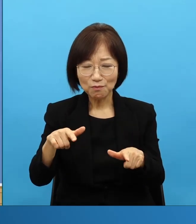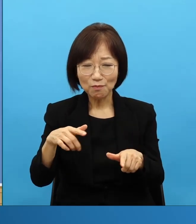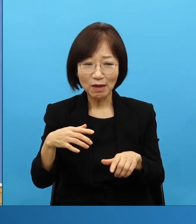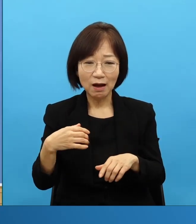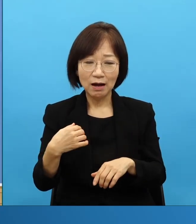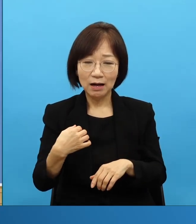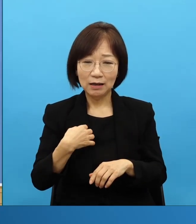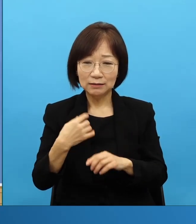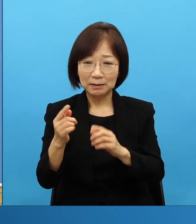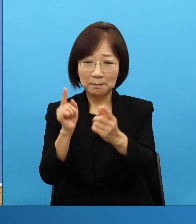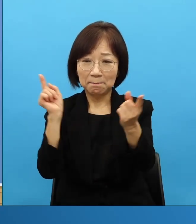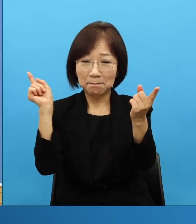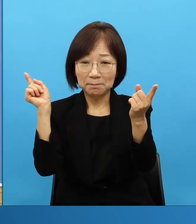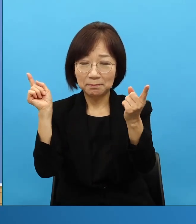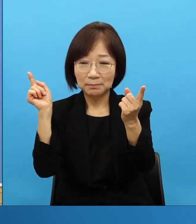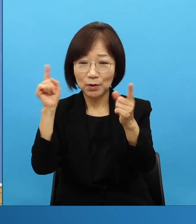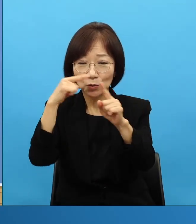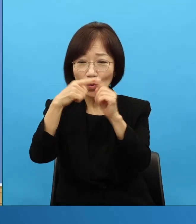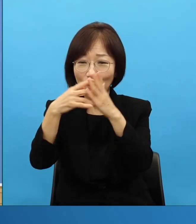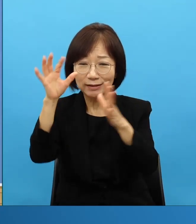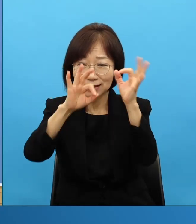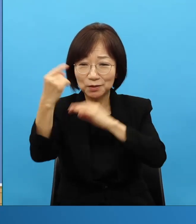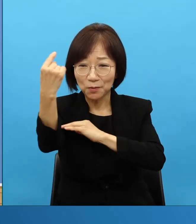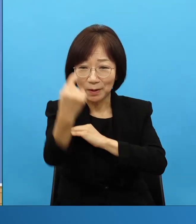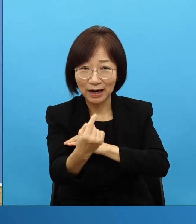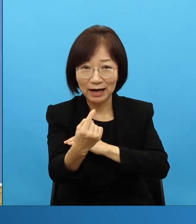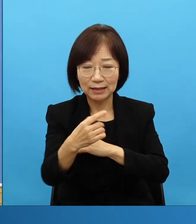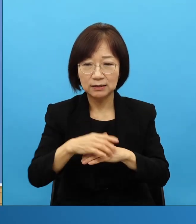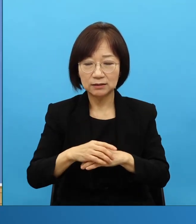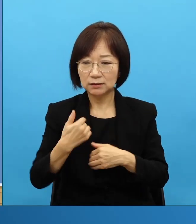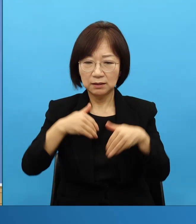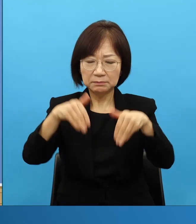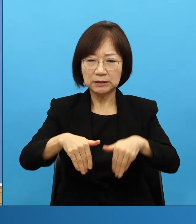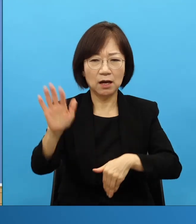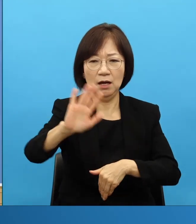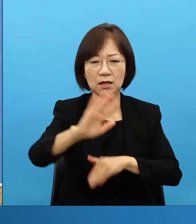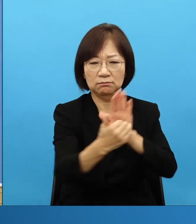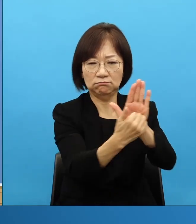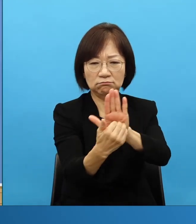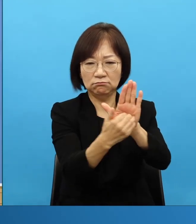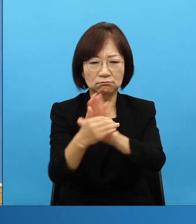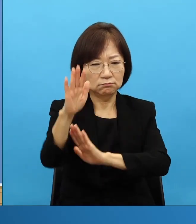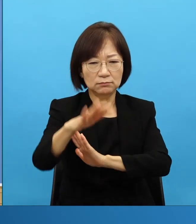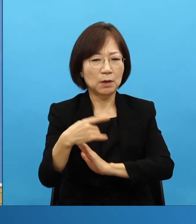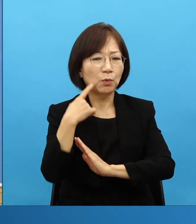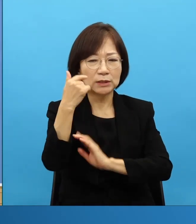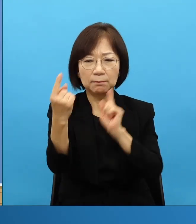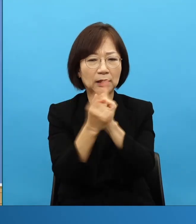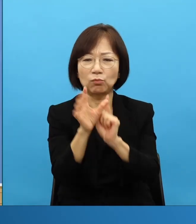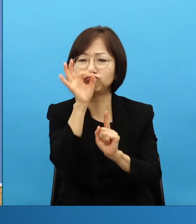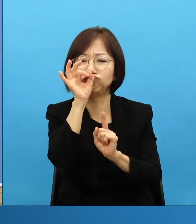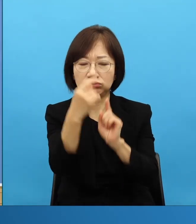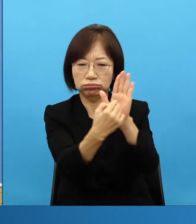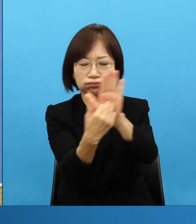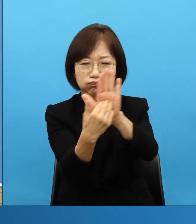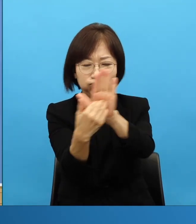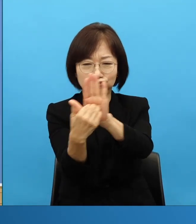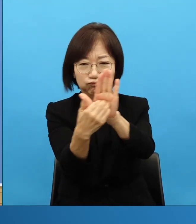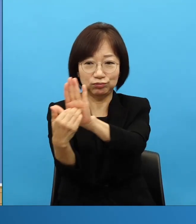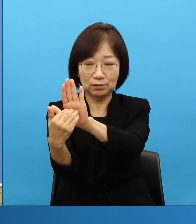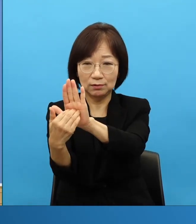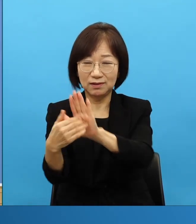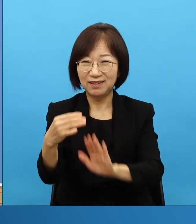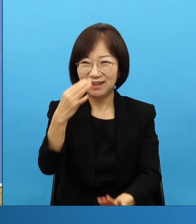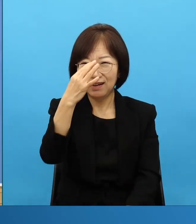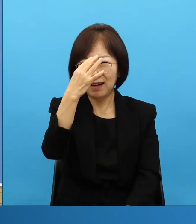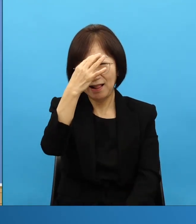수가 없잖아요. 뭐 입에 우리 막 비스들하고 막 다 지키고 있거든. 이렇게. And so she was very old in age and she can't just freely come meet with me because I'm always with my secretaries